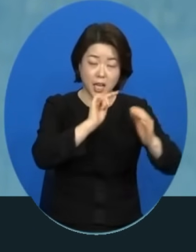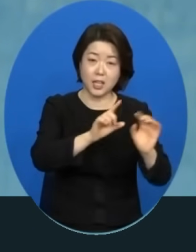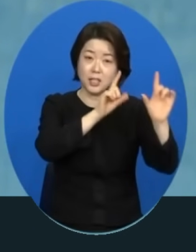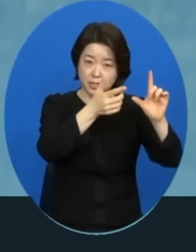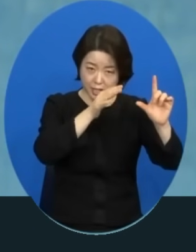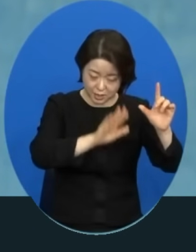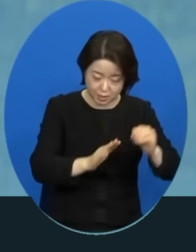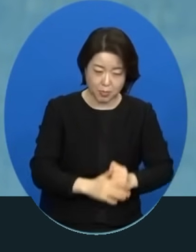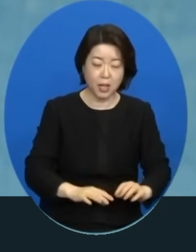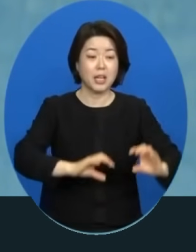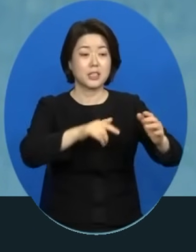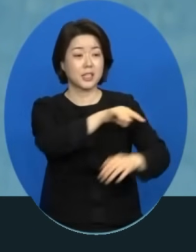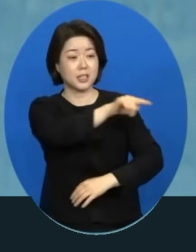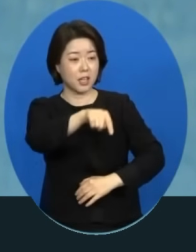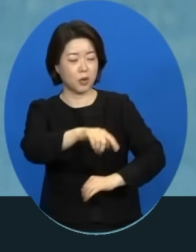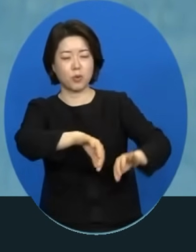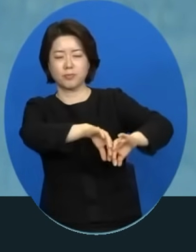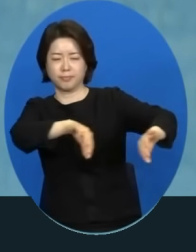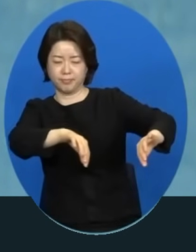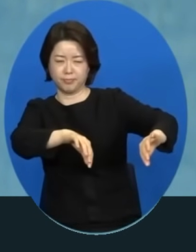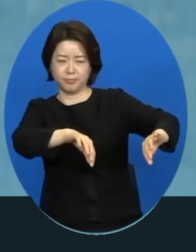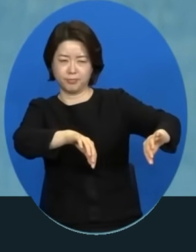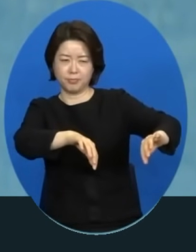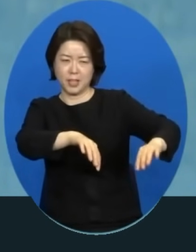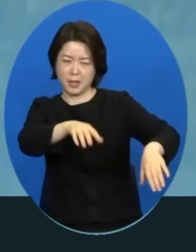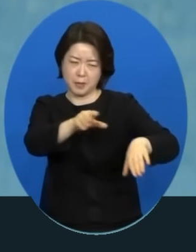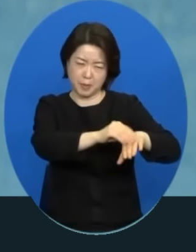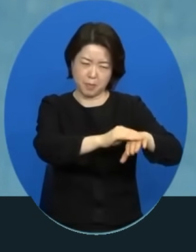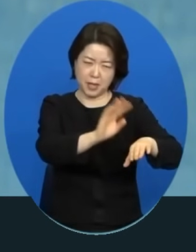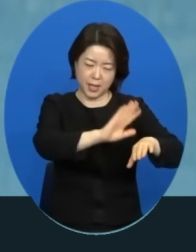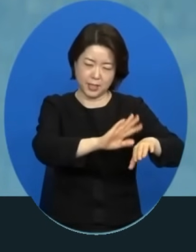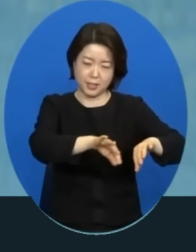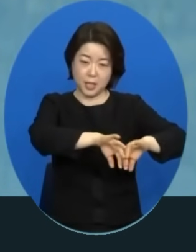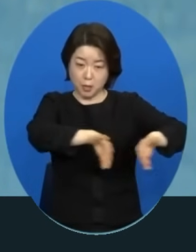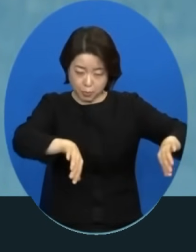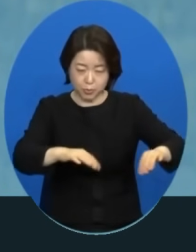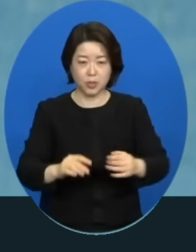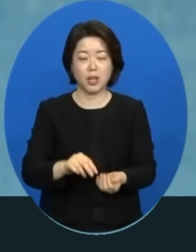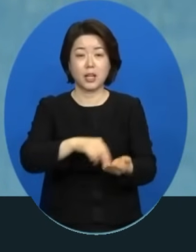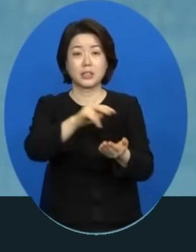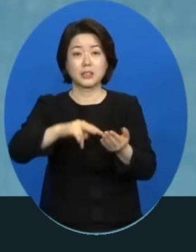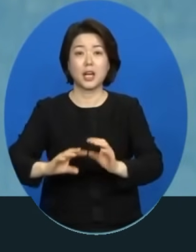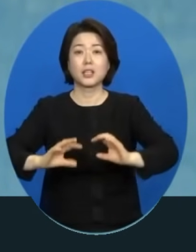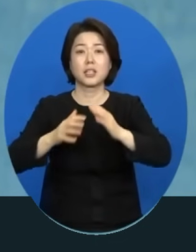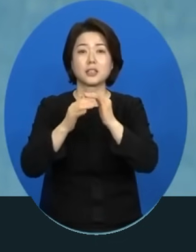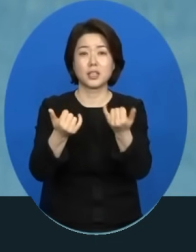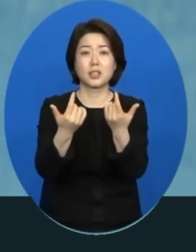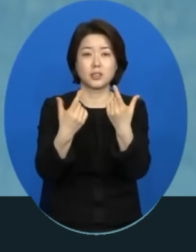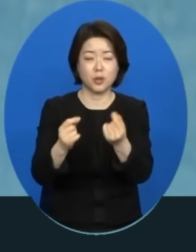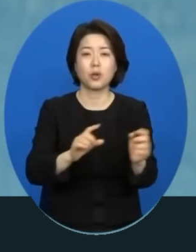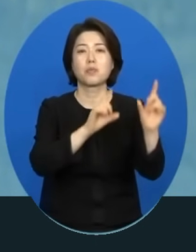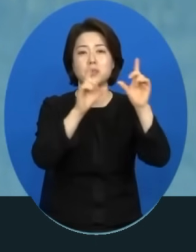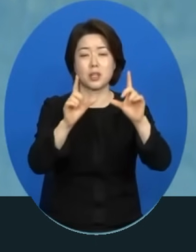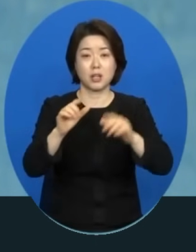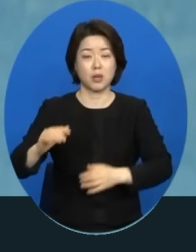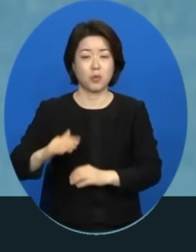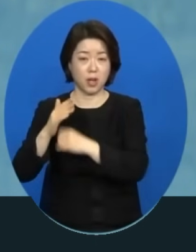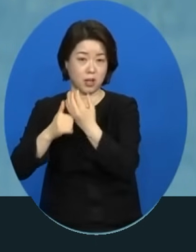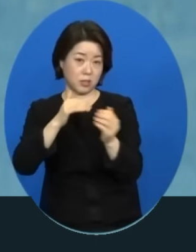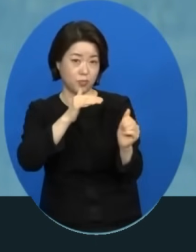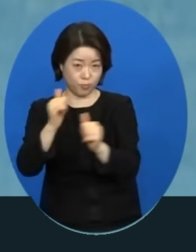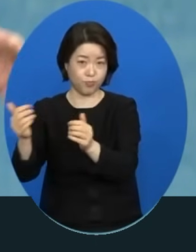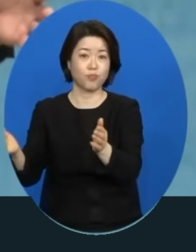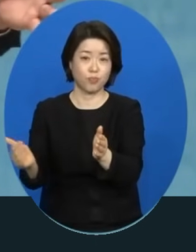세상과 다른 세상에 속하지 않은 구별된 나그네된 백성으로 살라라고 우리를 부르신 것이죠.